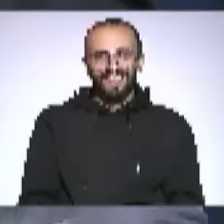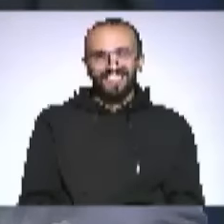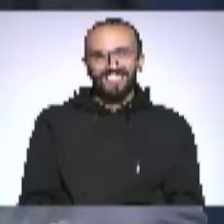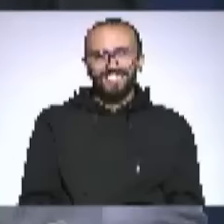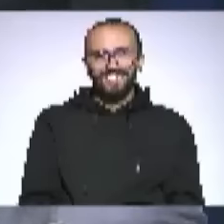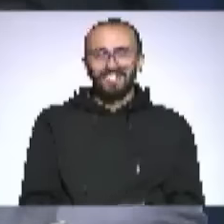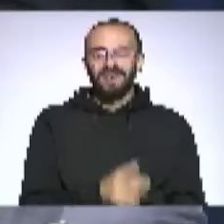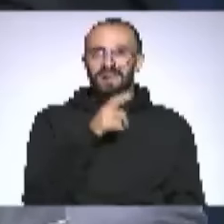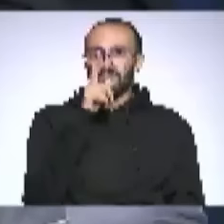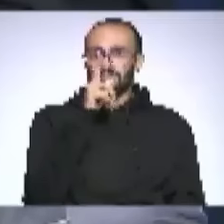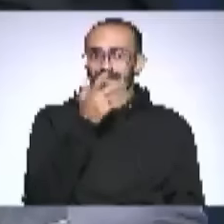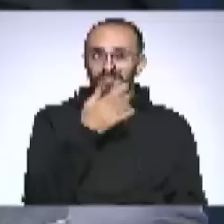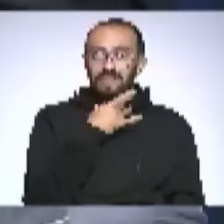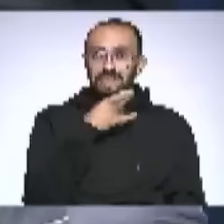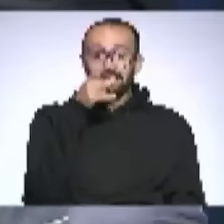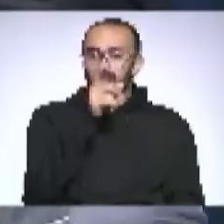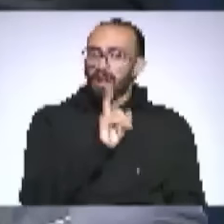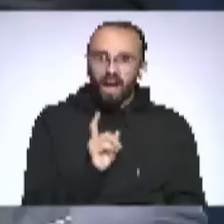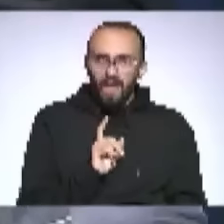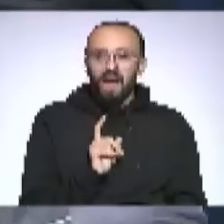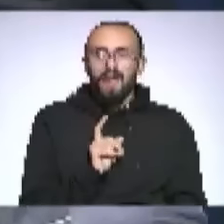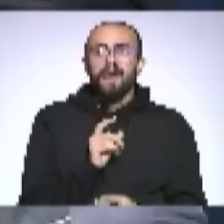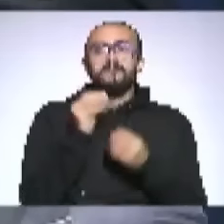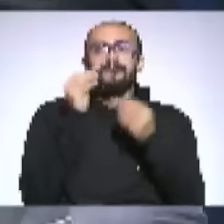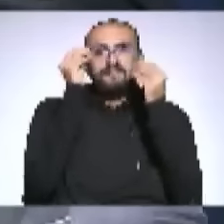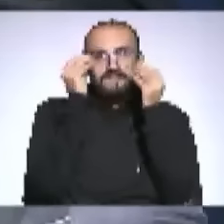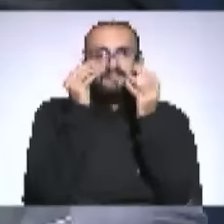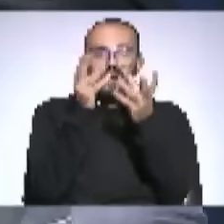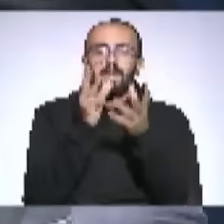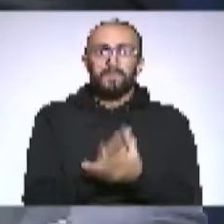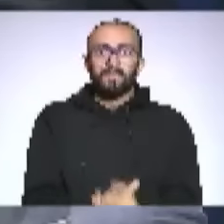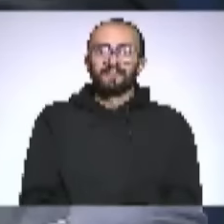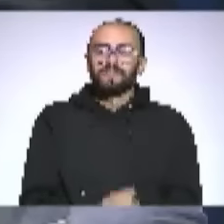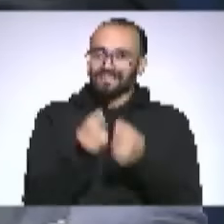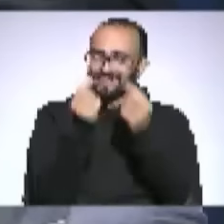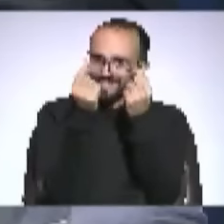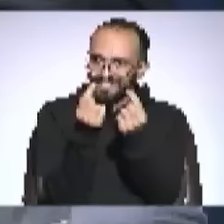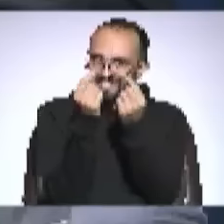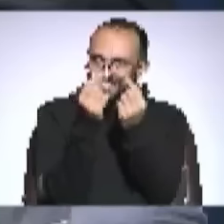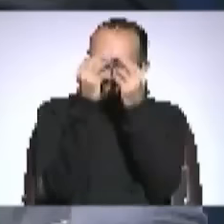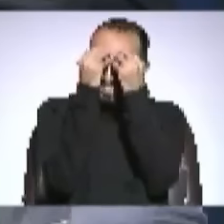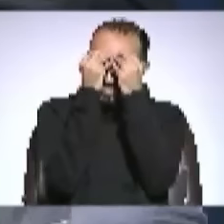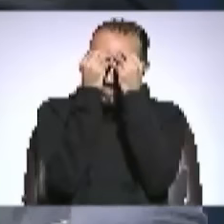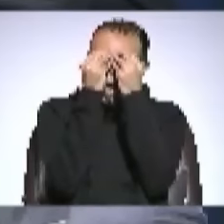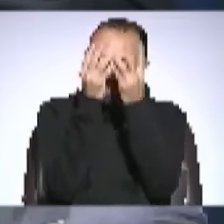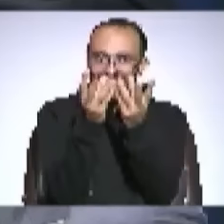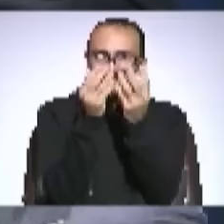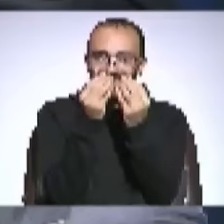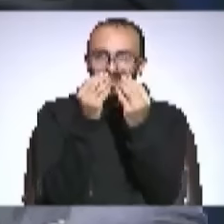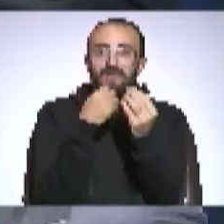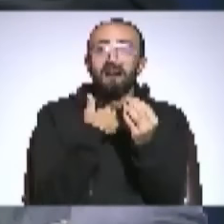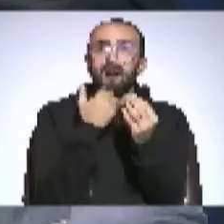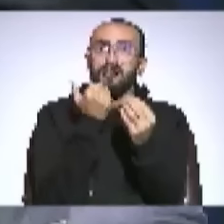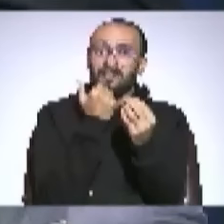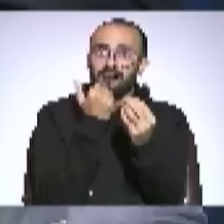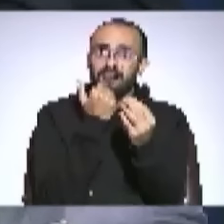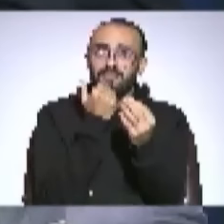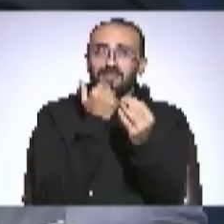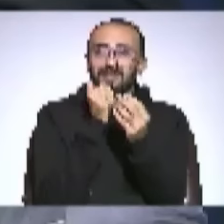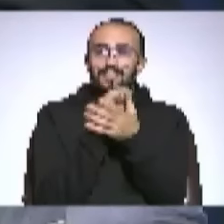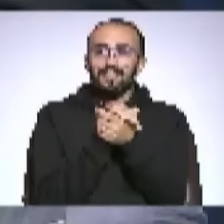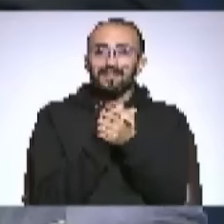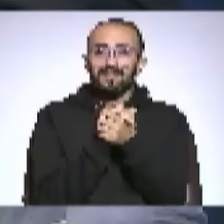بقول تستاهل مش انا ضايق حضرتك انا بدي للا لا لا لا بالعكس بالعكس يا سيدنا بالعكس ل انا اللي غلطت انا اللي غلطت ان انا